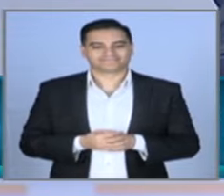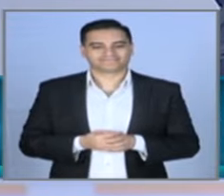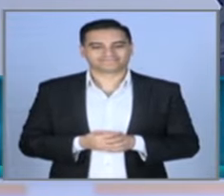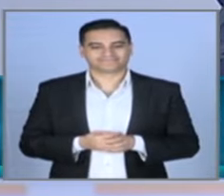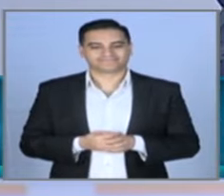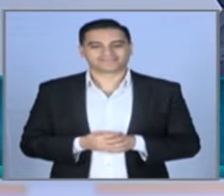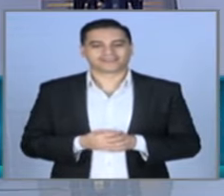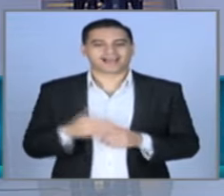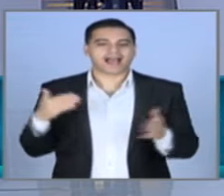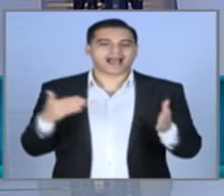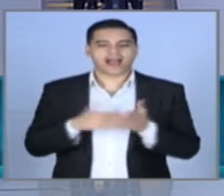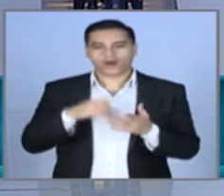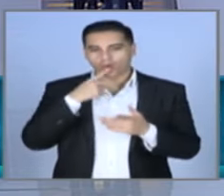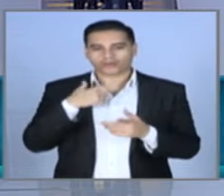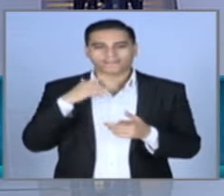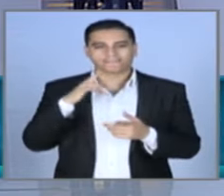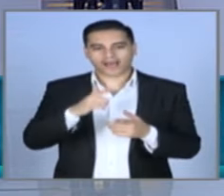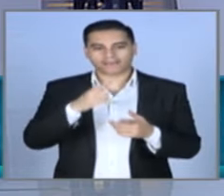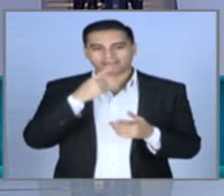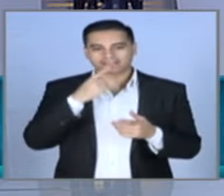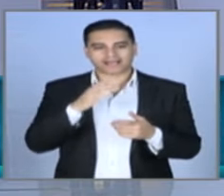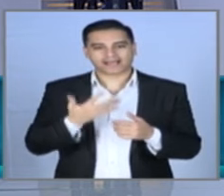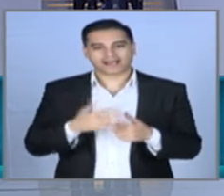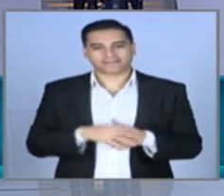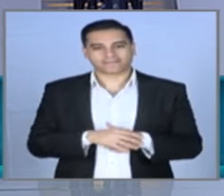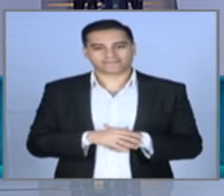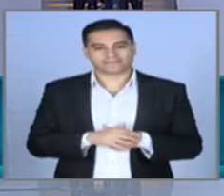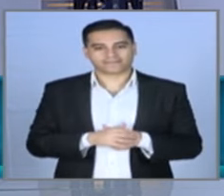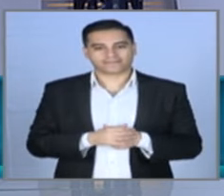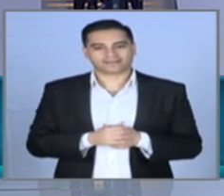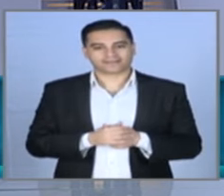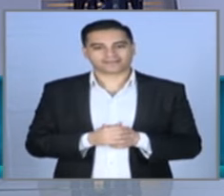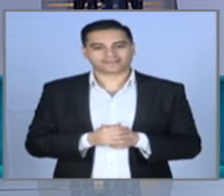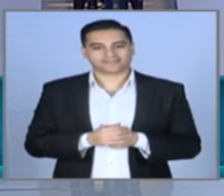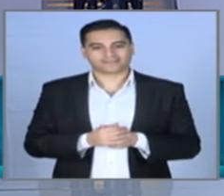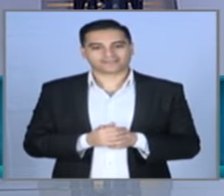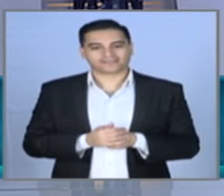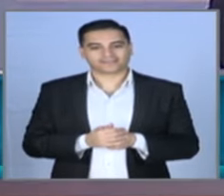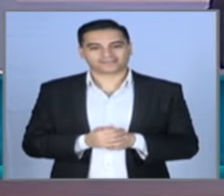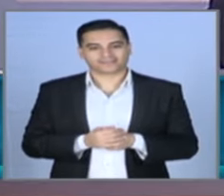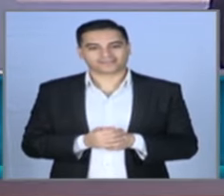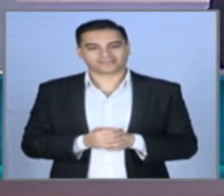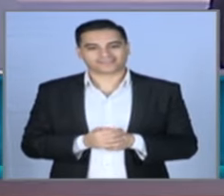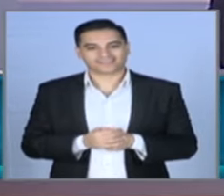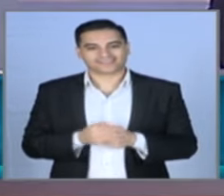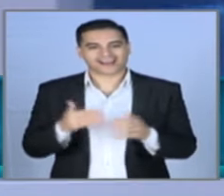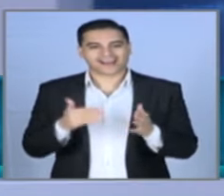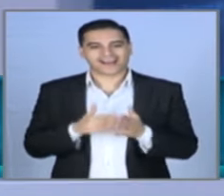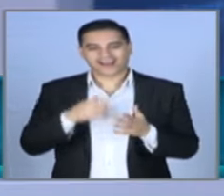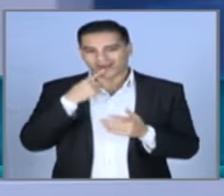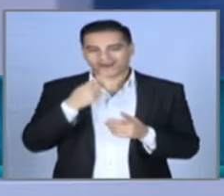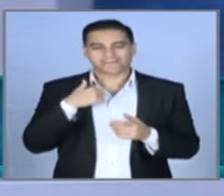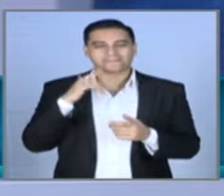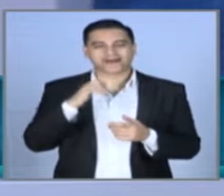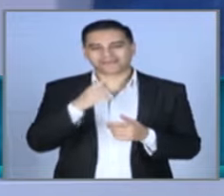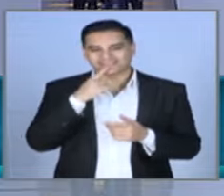آخر مرة قلت لمراتك بحبك كان سنة كام؟ لا تكتب. آخر مرة